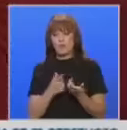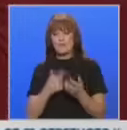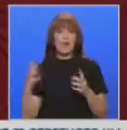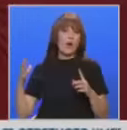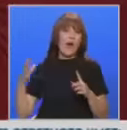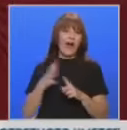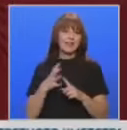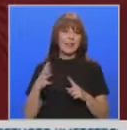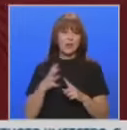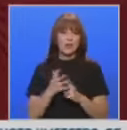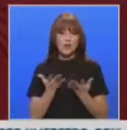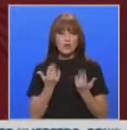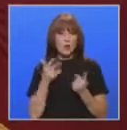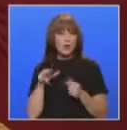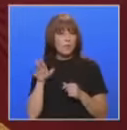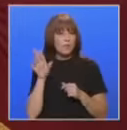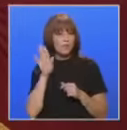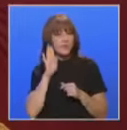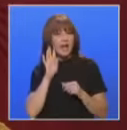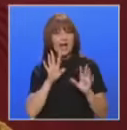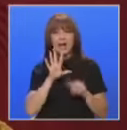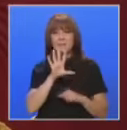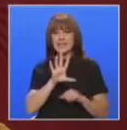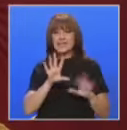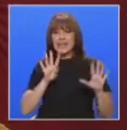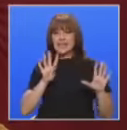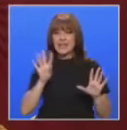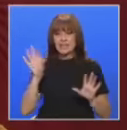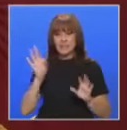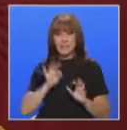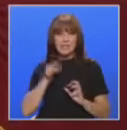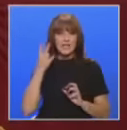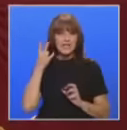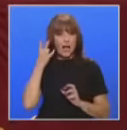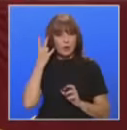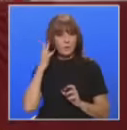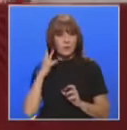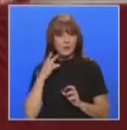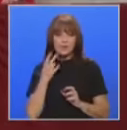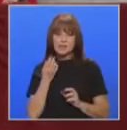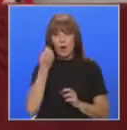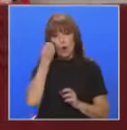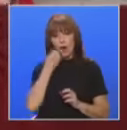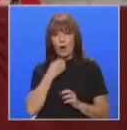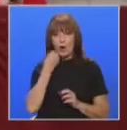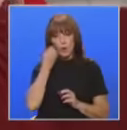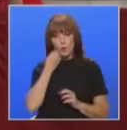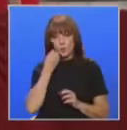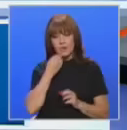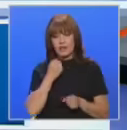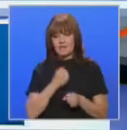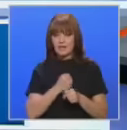според скорошно проучване, 59% от британците одобряват работата на новия си монарх.